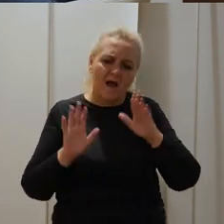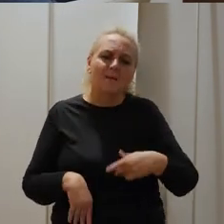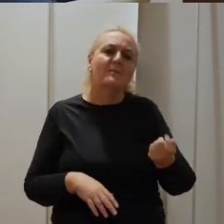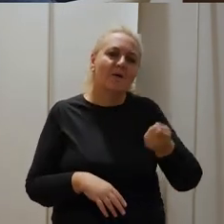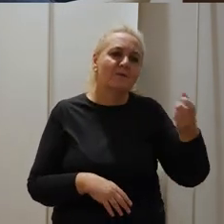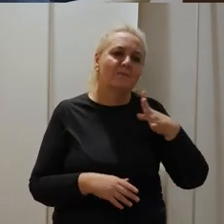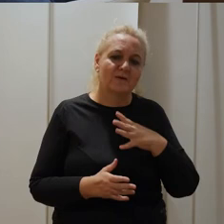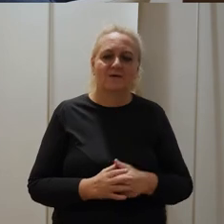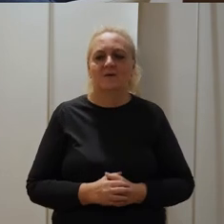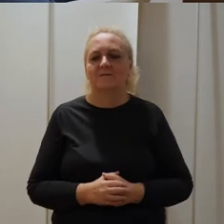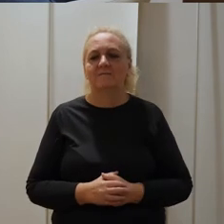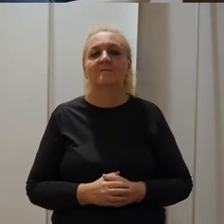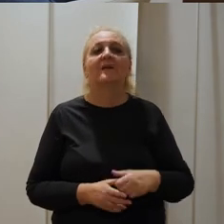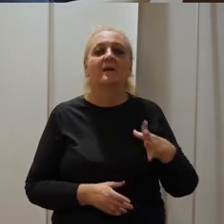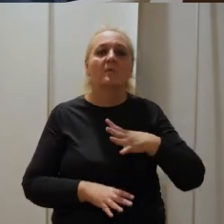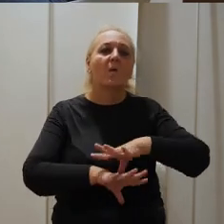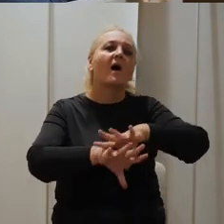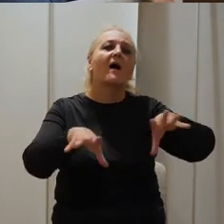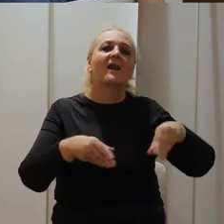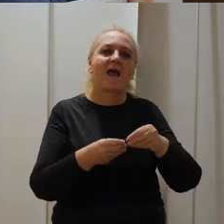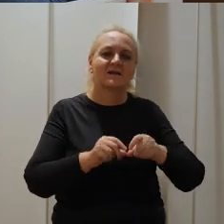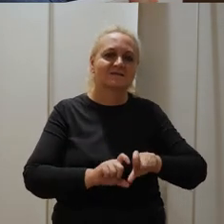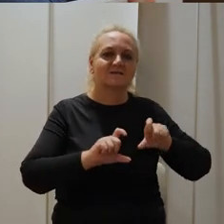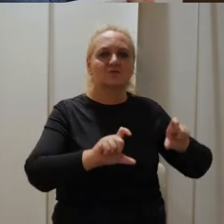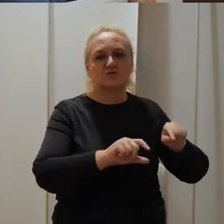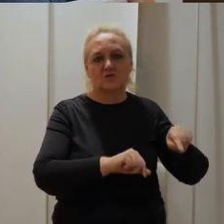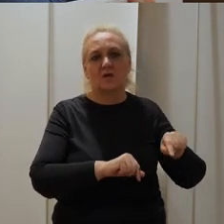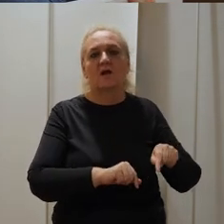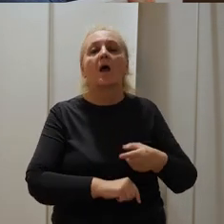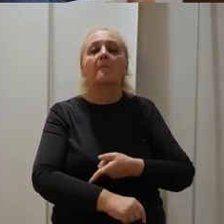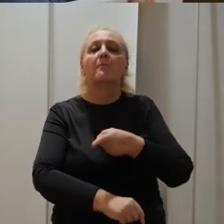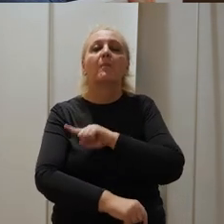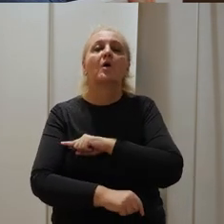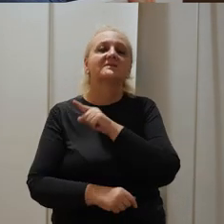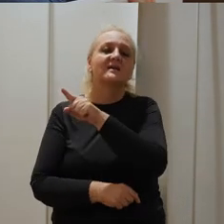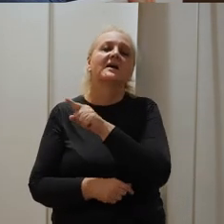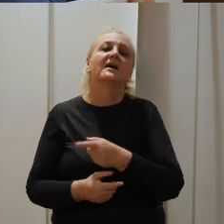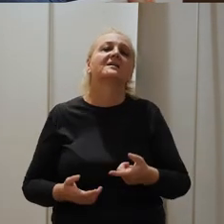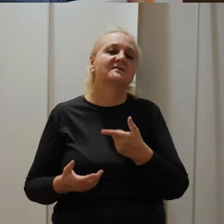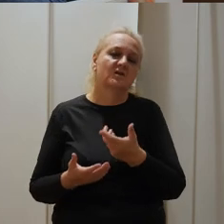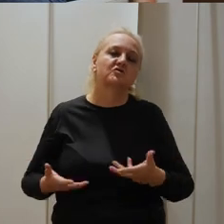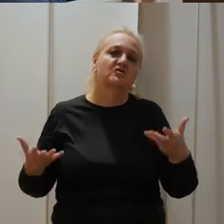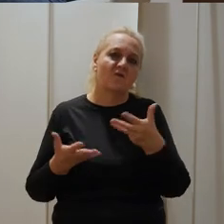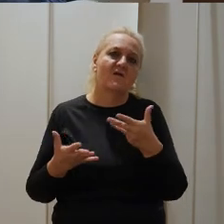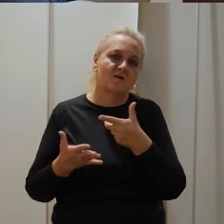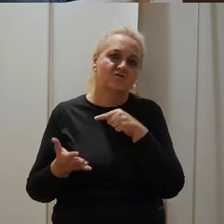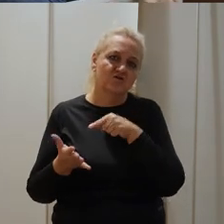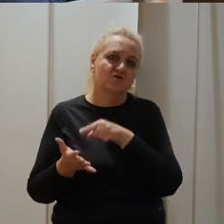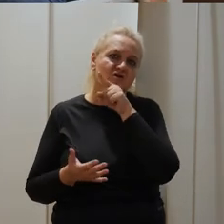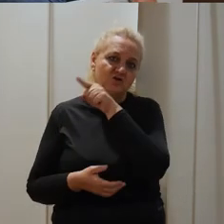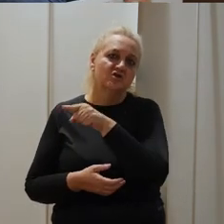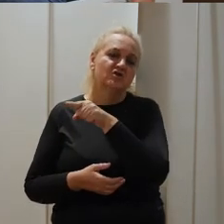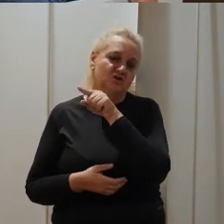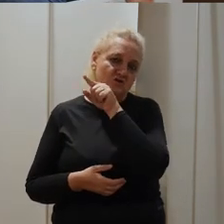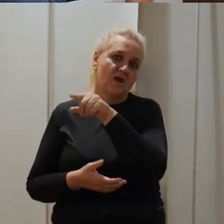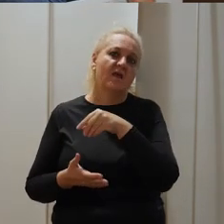ostatecznie. I mieliśmy wspólne stoisko z Poznańskiego Stowarzyszenia Komiksowego, gdzie tam 10% zysku przekazywało się po